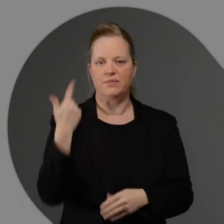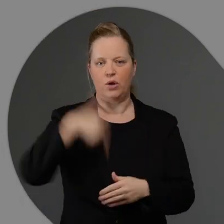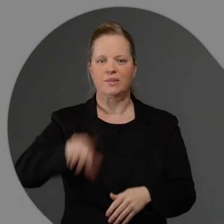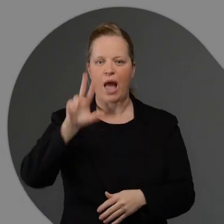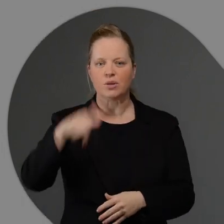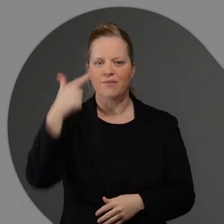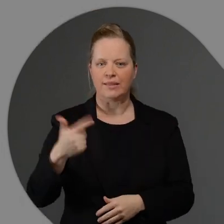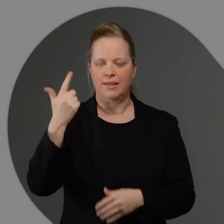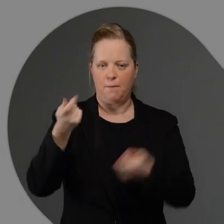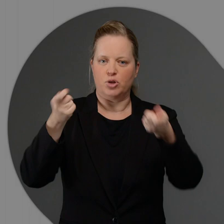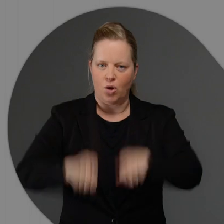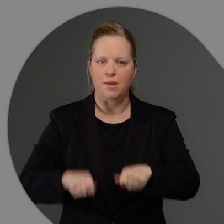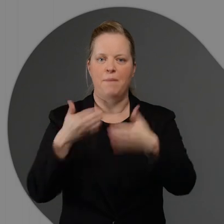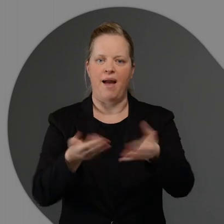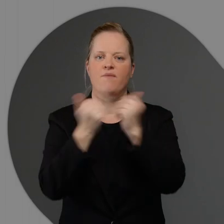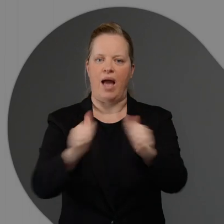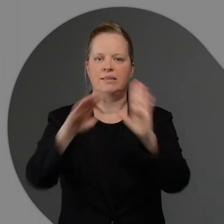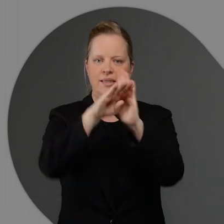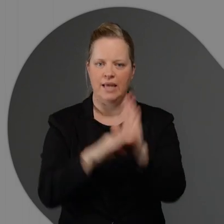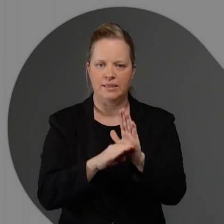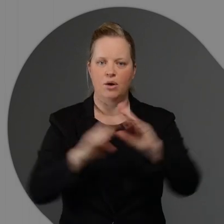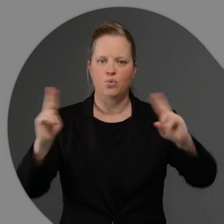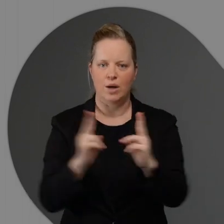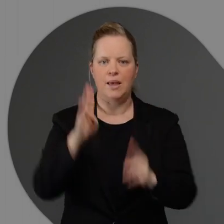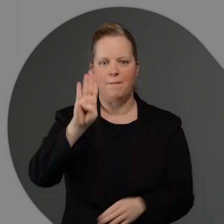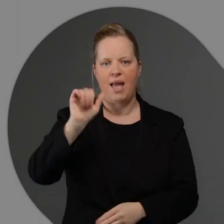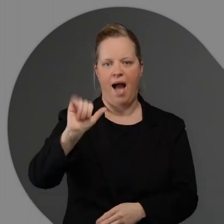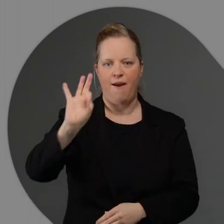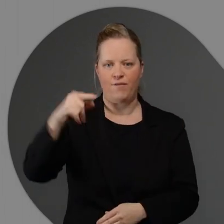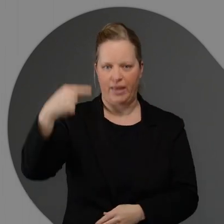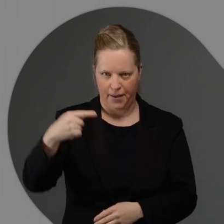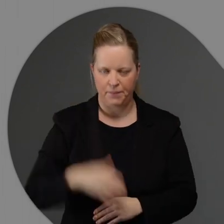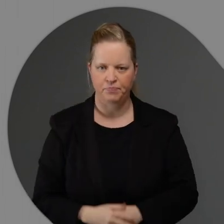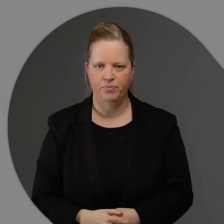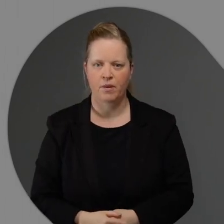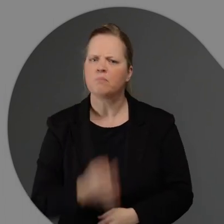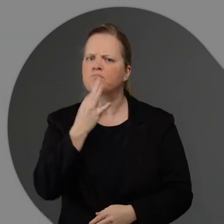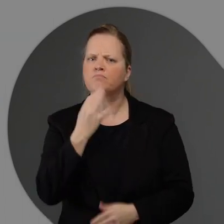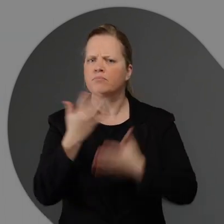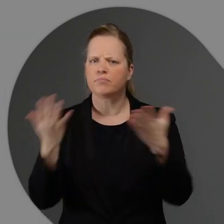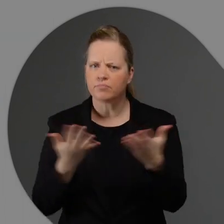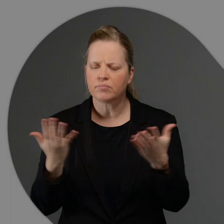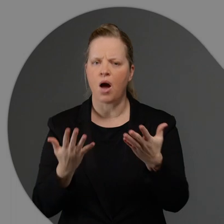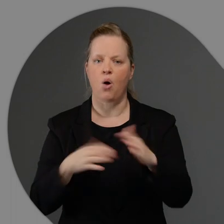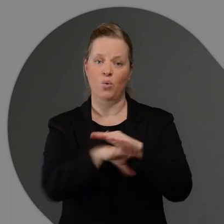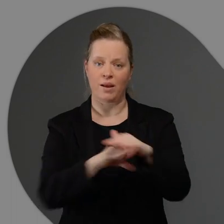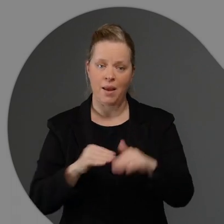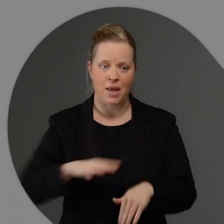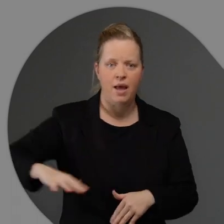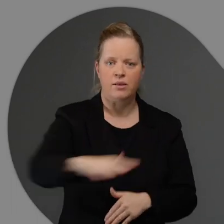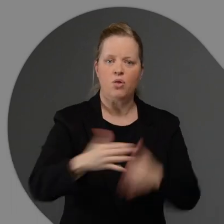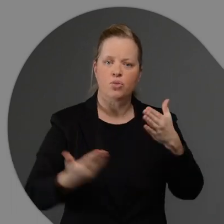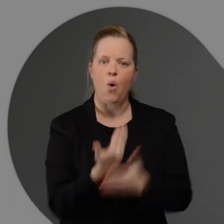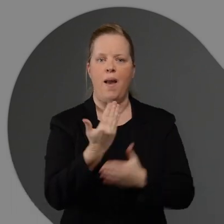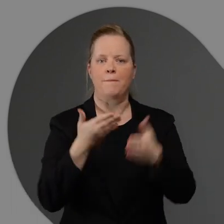das 2023 beschlossene Barrierefreiheitsgesetz, abgekürzt BAFG. Konkret werden Unternehmen mit dem